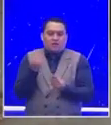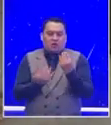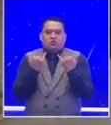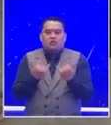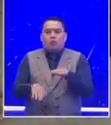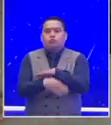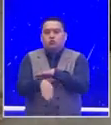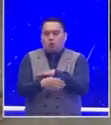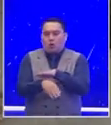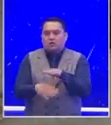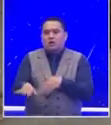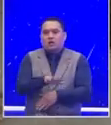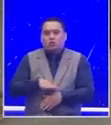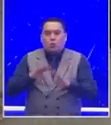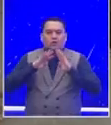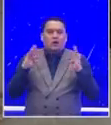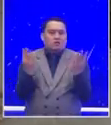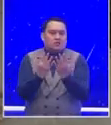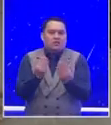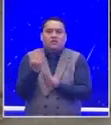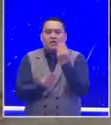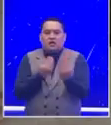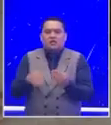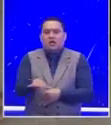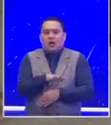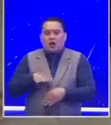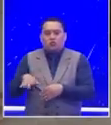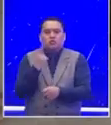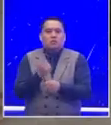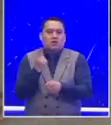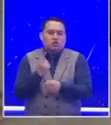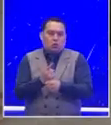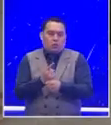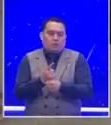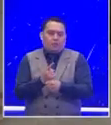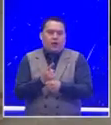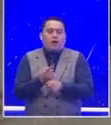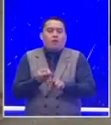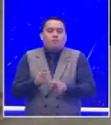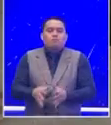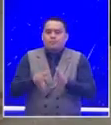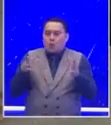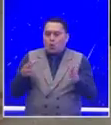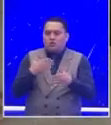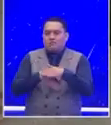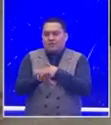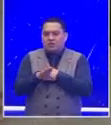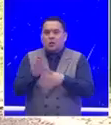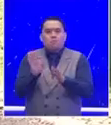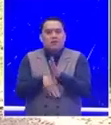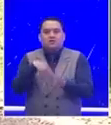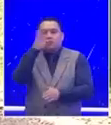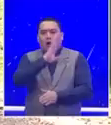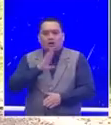сегодня пустуют. Территория ограждена. Детям играть на территории детских площадок запрещено. Более того, выходить без сопровождения